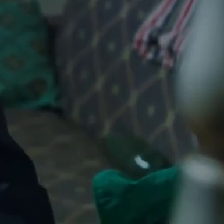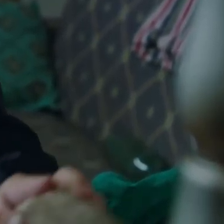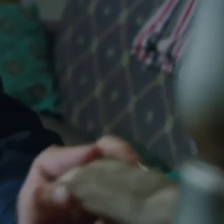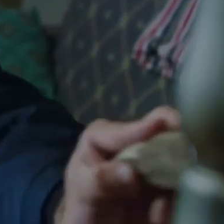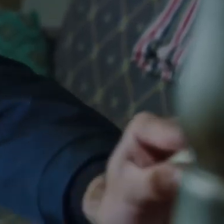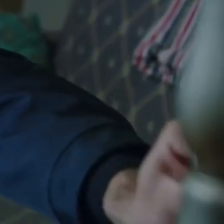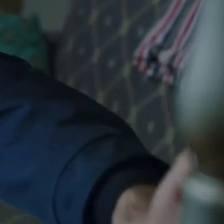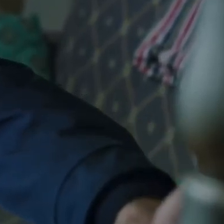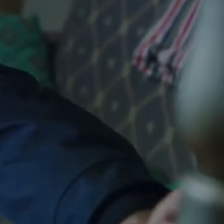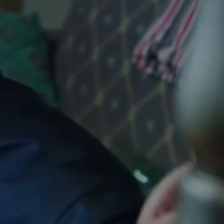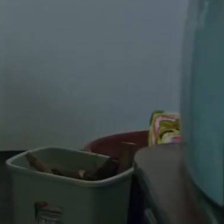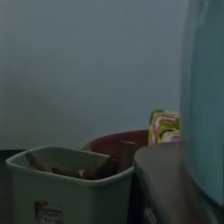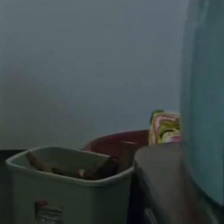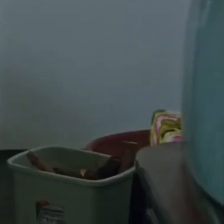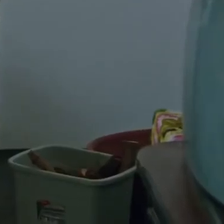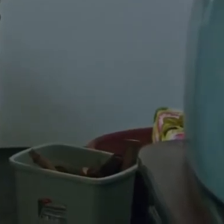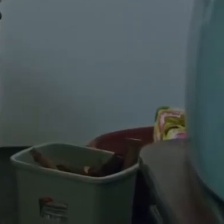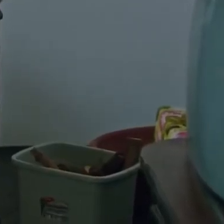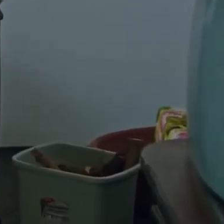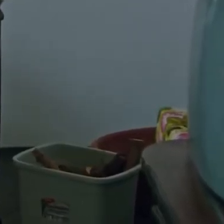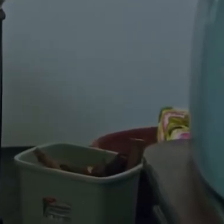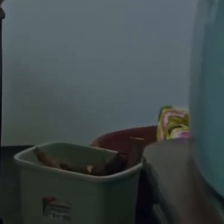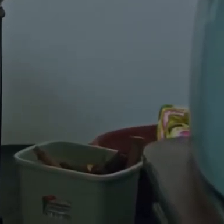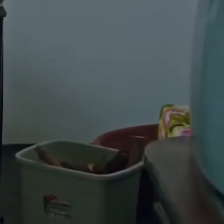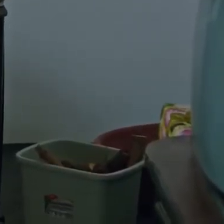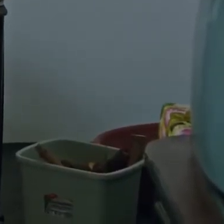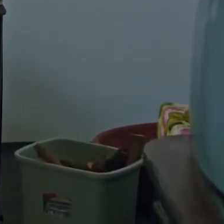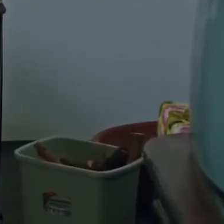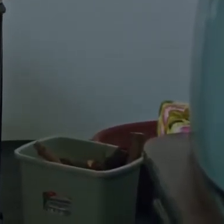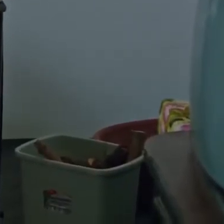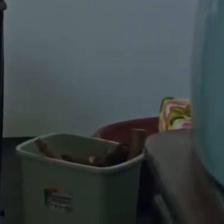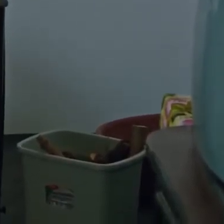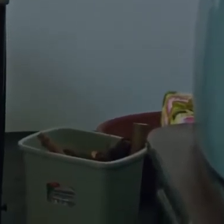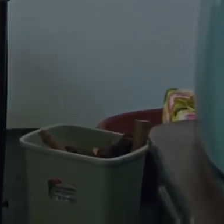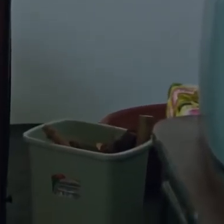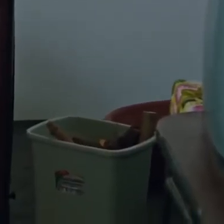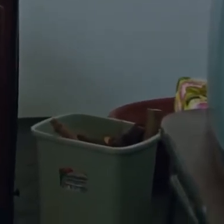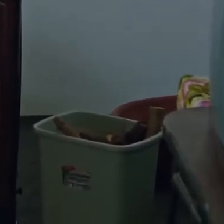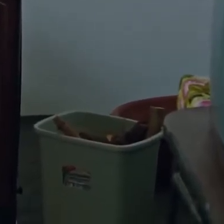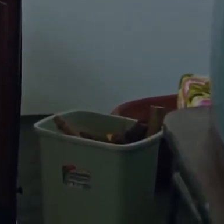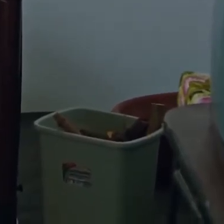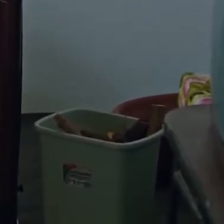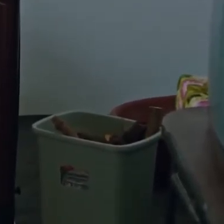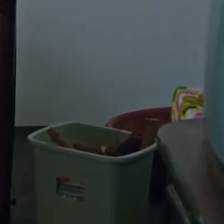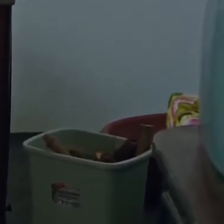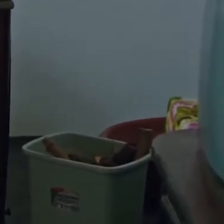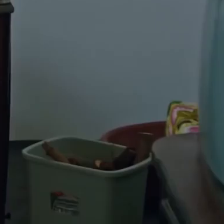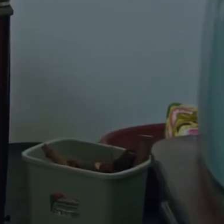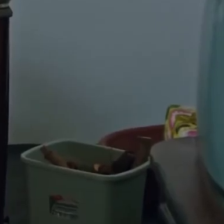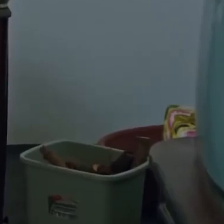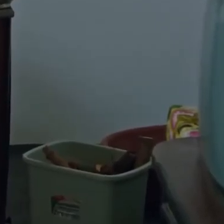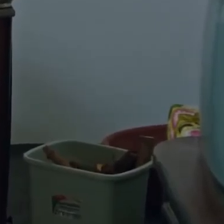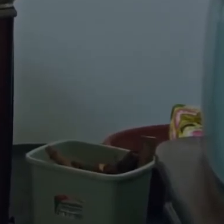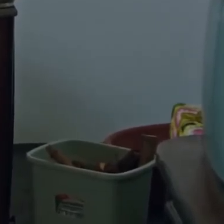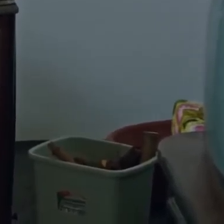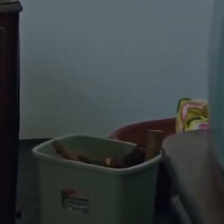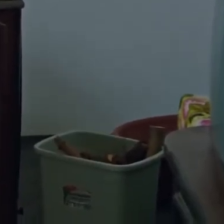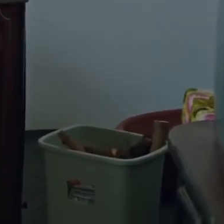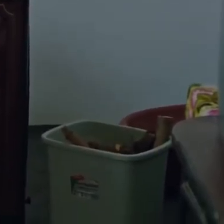Arkasından iki parça daha atarak postacı montunun cebinden kibrit çıkardı. Sobanın yanındaki gazetelerden bir parçasını alıp onu da attı